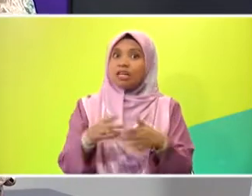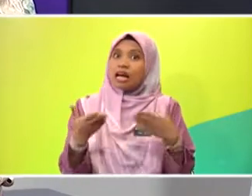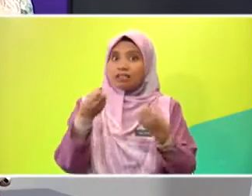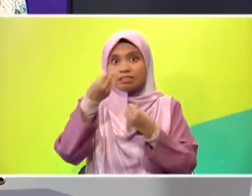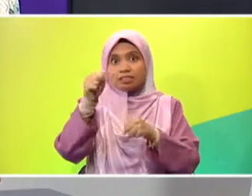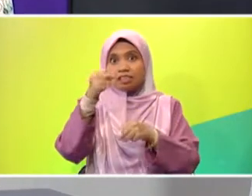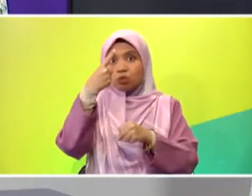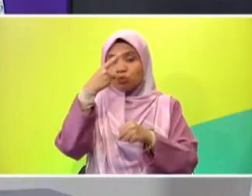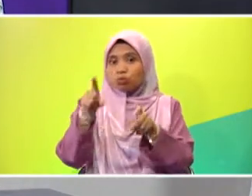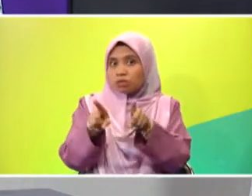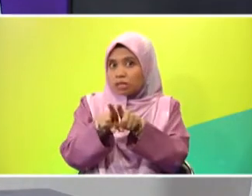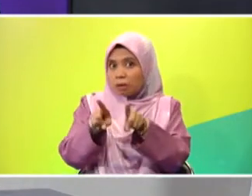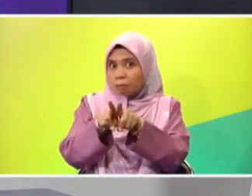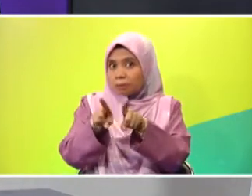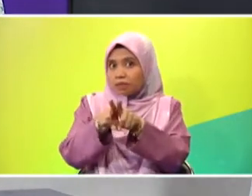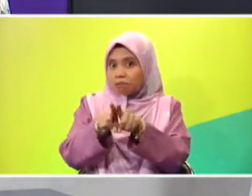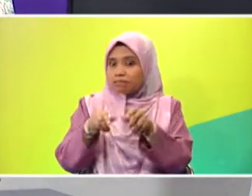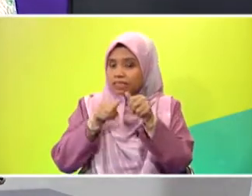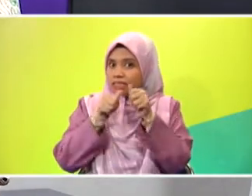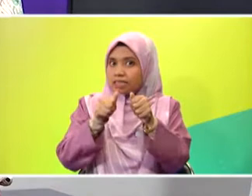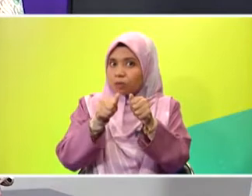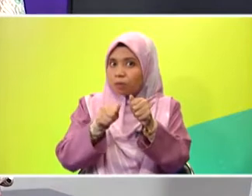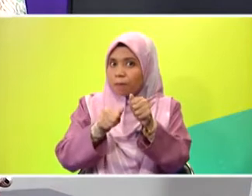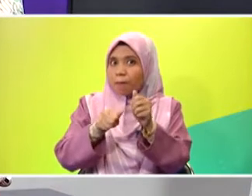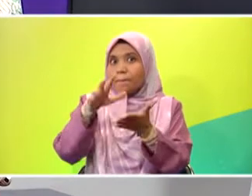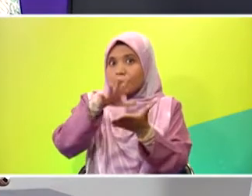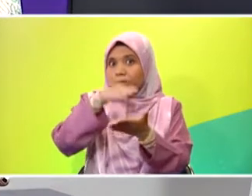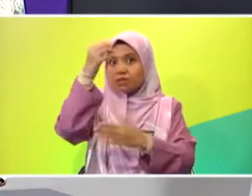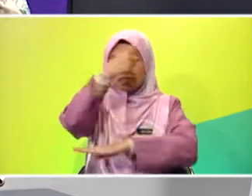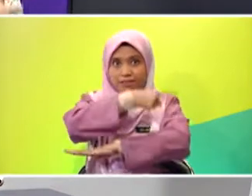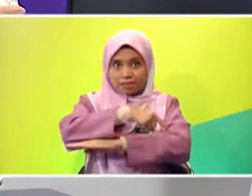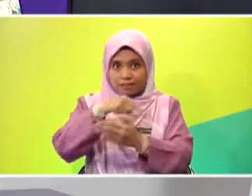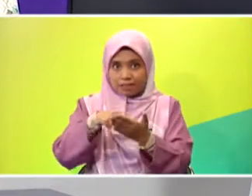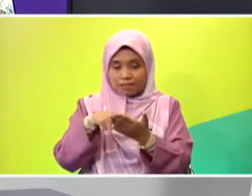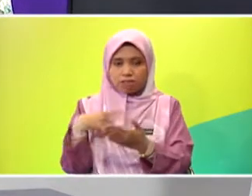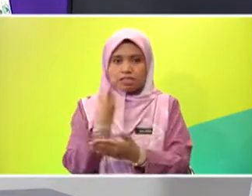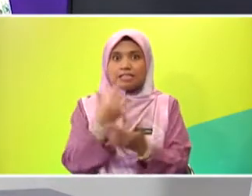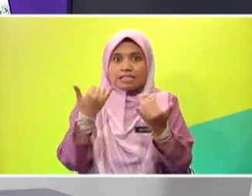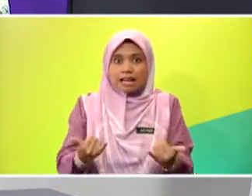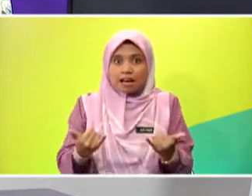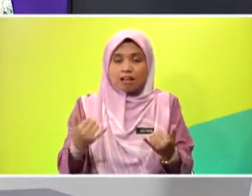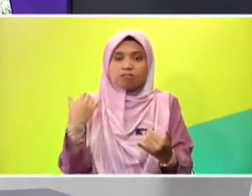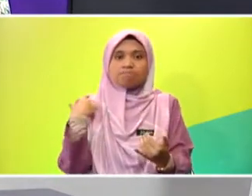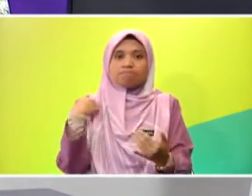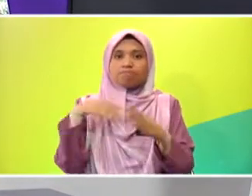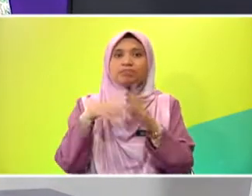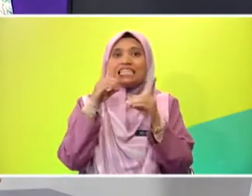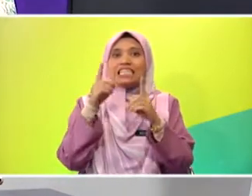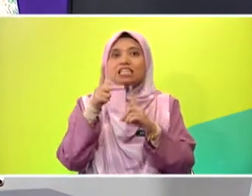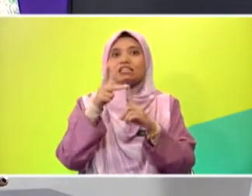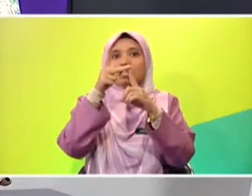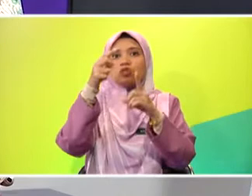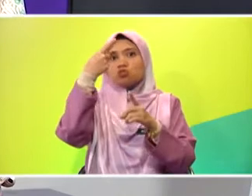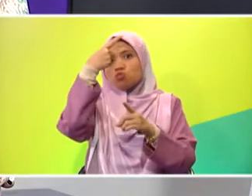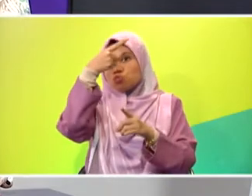bersedia untuk bersama kami mengikuti pembelajaran kita pada hari ini kita sekarang berada dalam slot pendidikan khas untuk